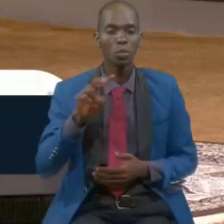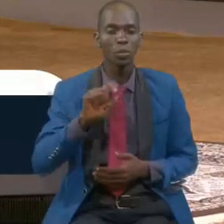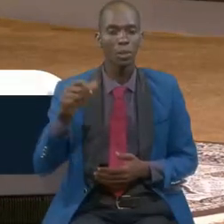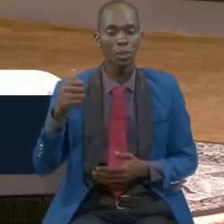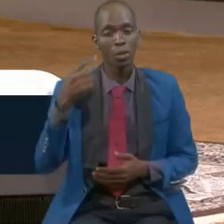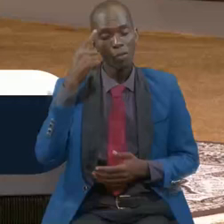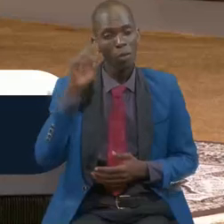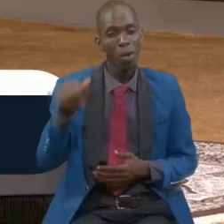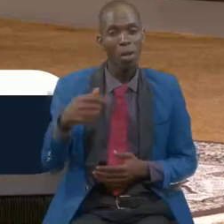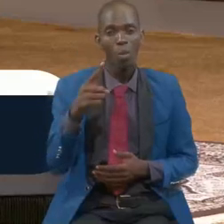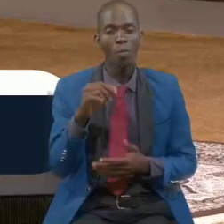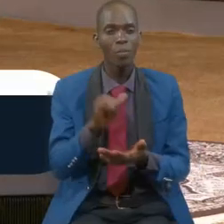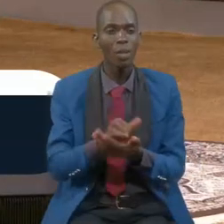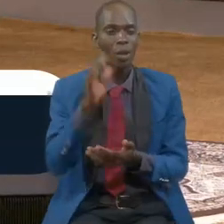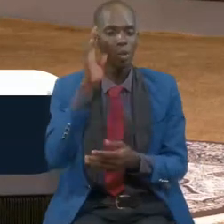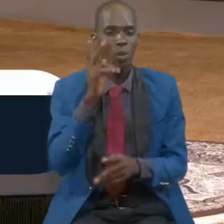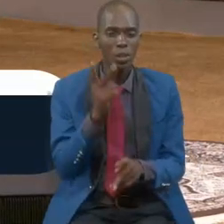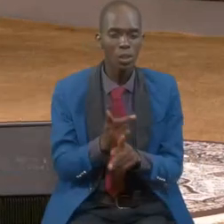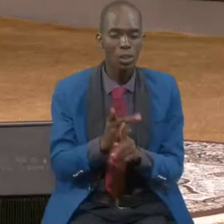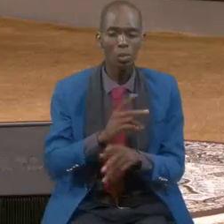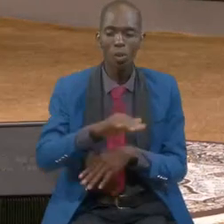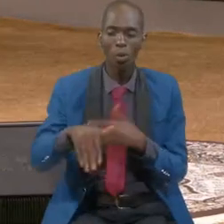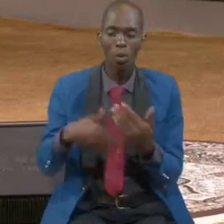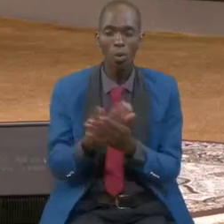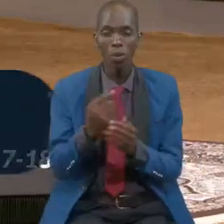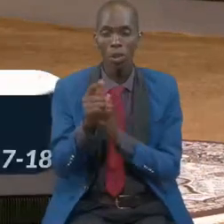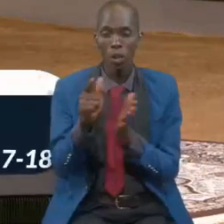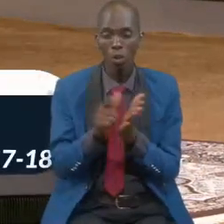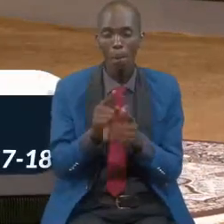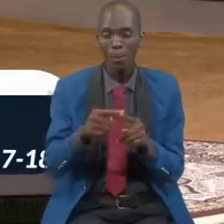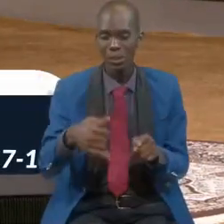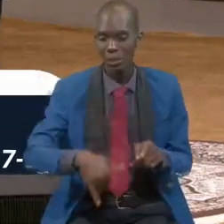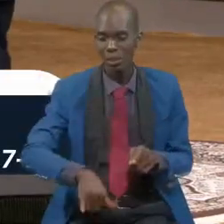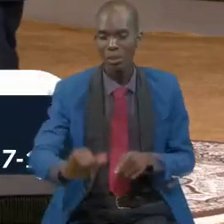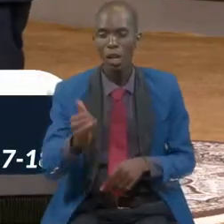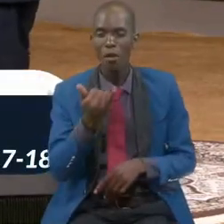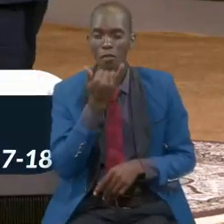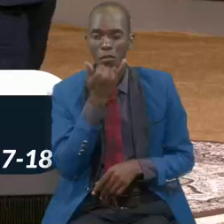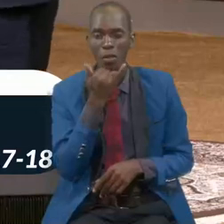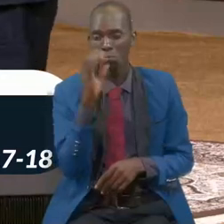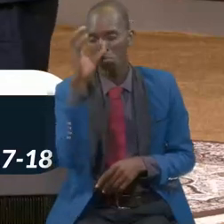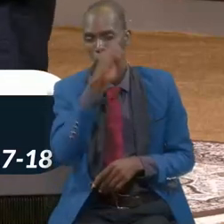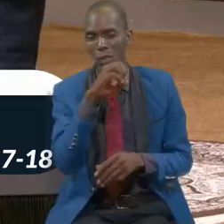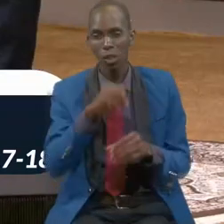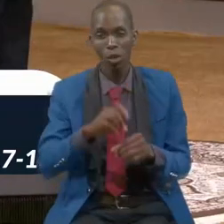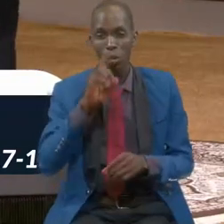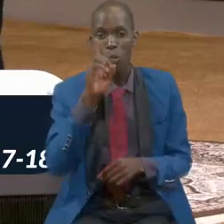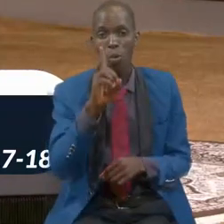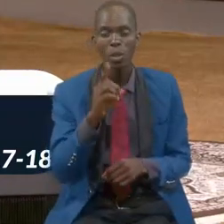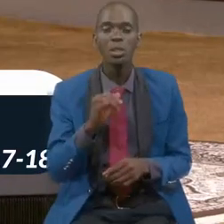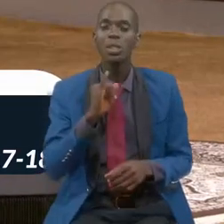10. Car quiconque observe toute la loi, mais pèche contre un seul